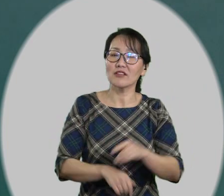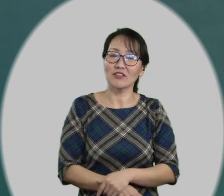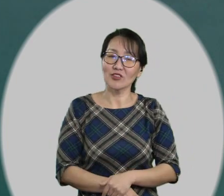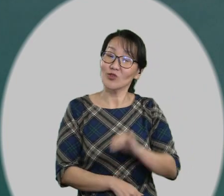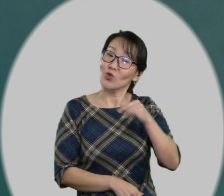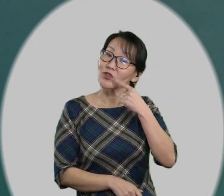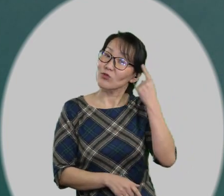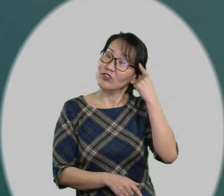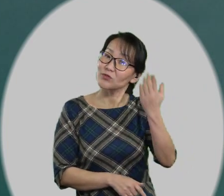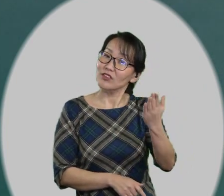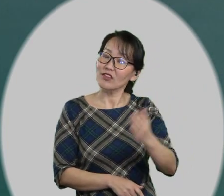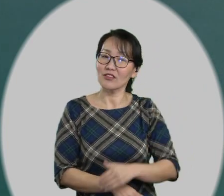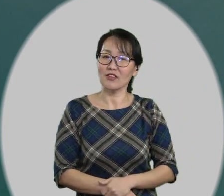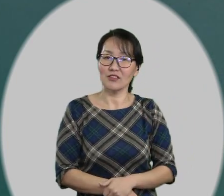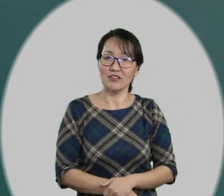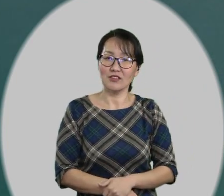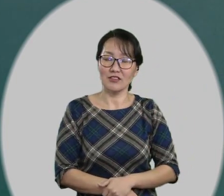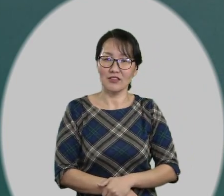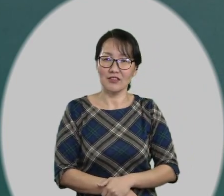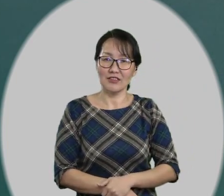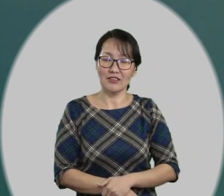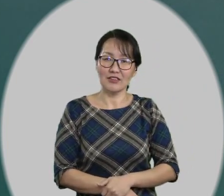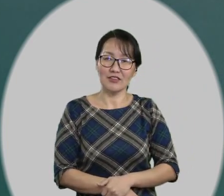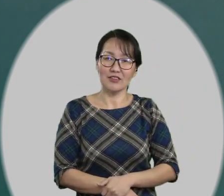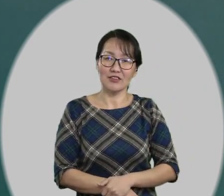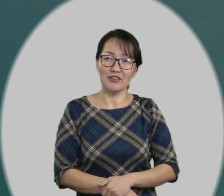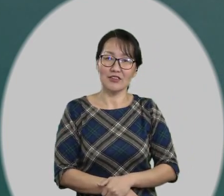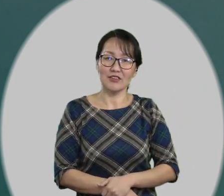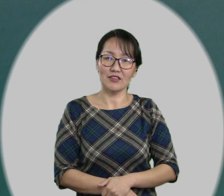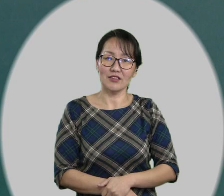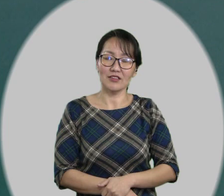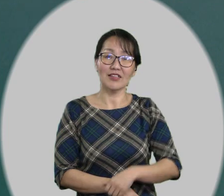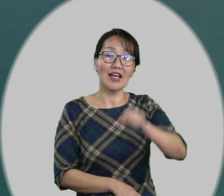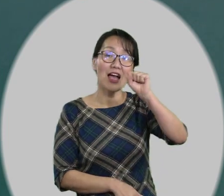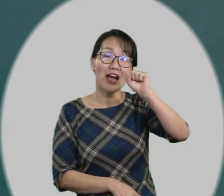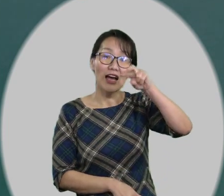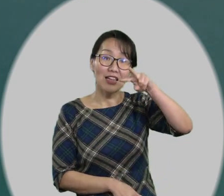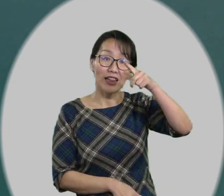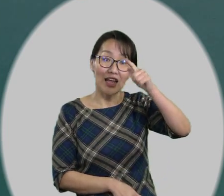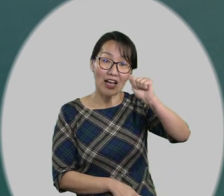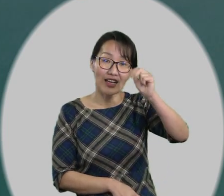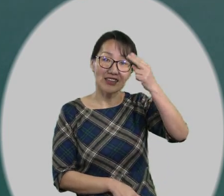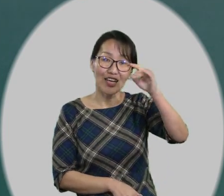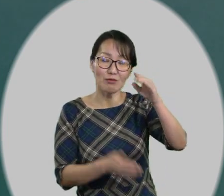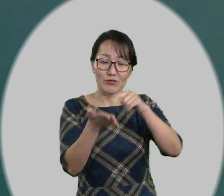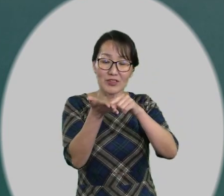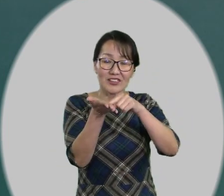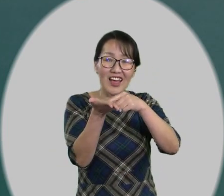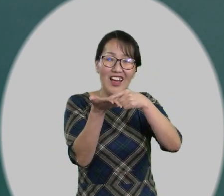юу гэж хэлдэг юм бол? За зарим хүмүүс нь мэдчихэж магадгүй тийм үү? За тэгвэл алга дарам гэдэг үг маань